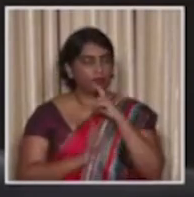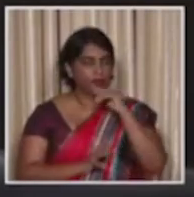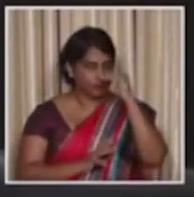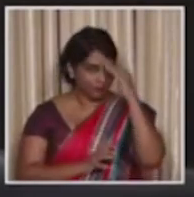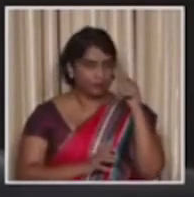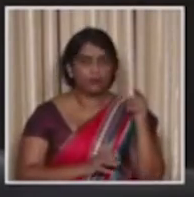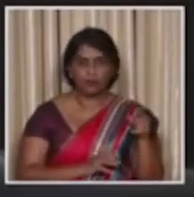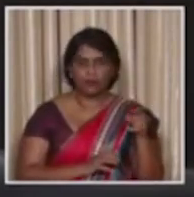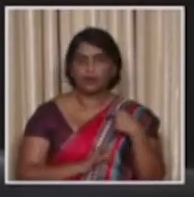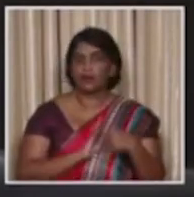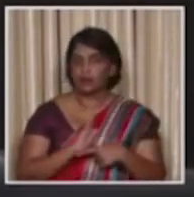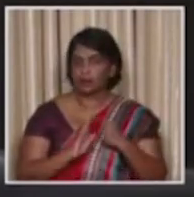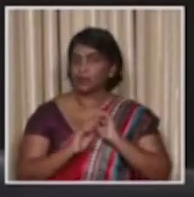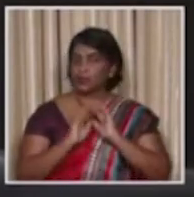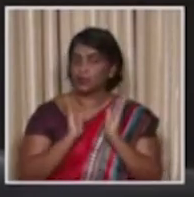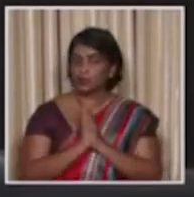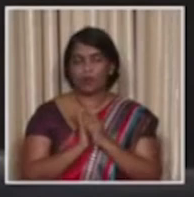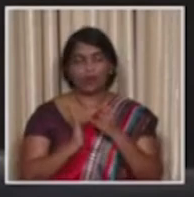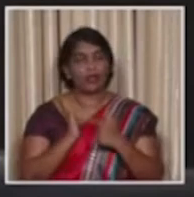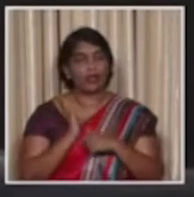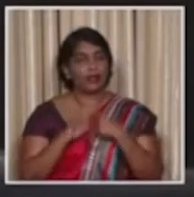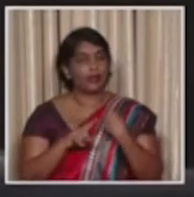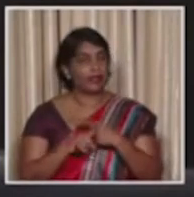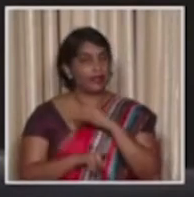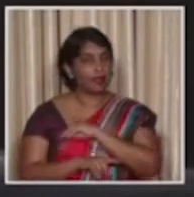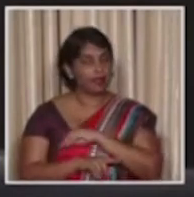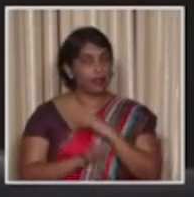කතානායකතුමනි, මේ රටේ සමස්ත බදු ආදායම